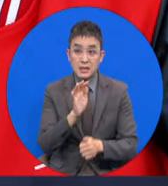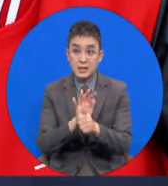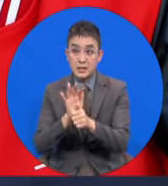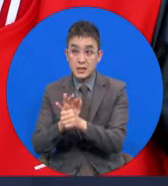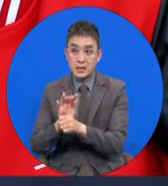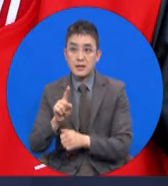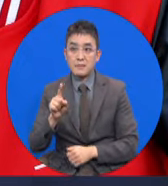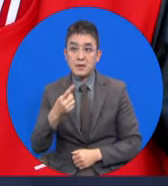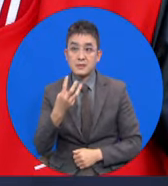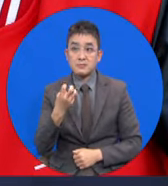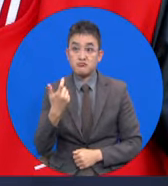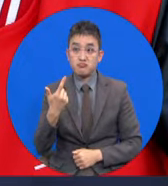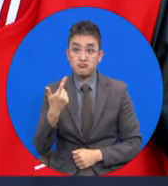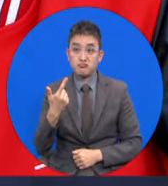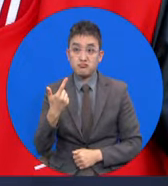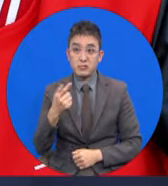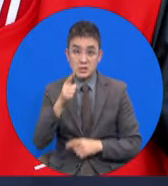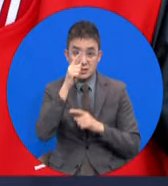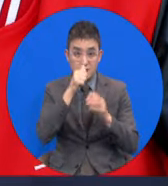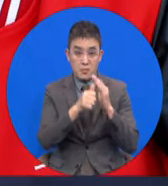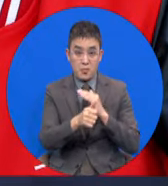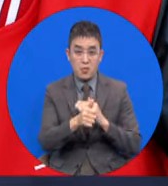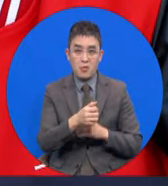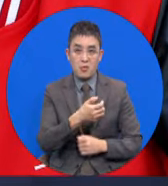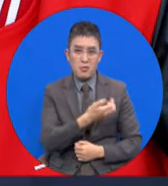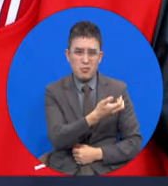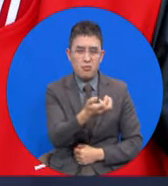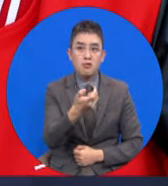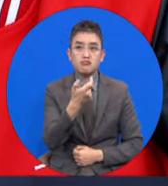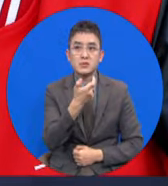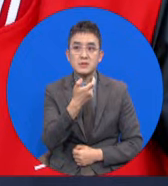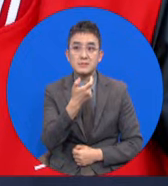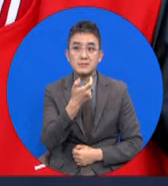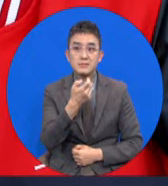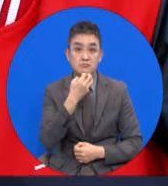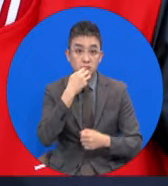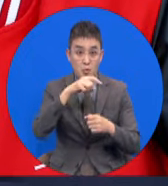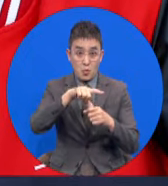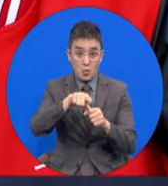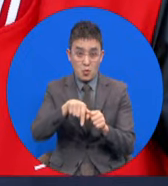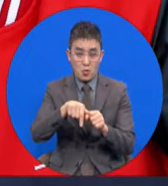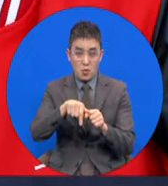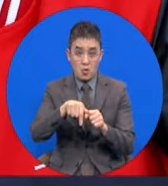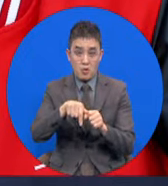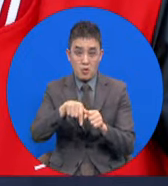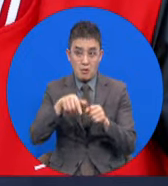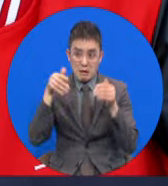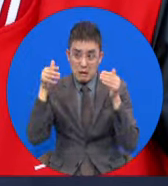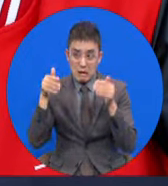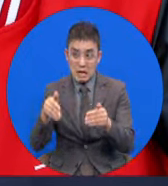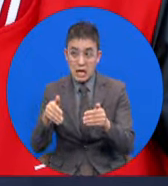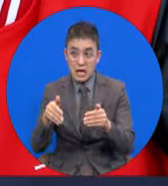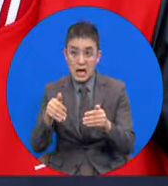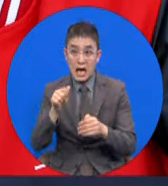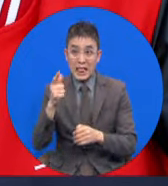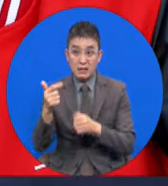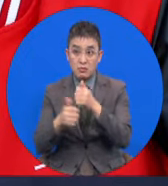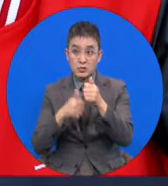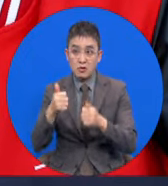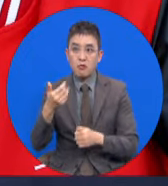수도권에 좀 집중이 돼 있군요. 이재명 대표 66곳. 그런데 수도권이 한동훈 비대위원장은 91곳. 이재명